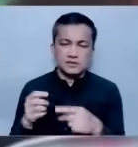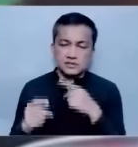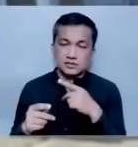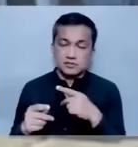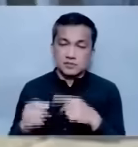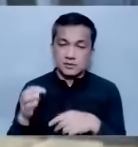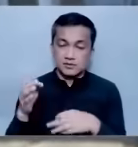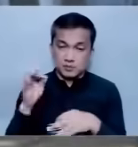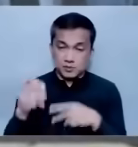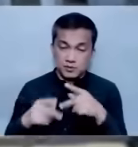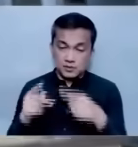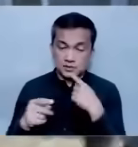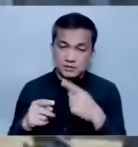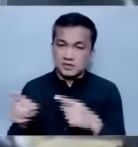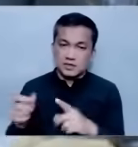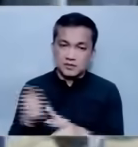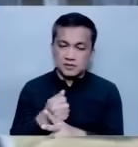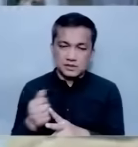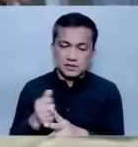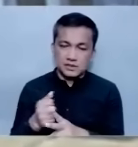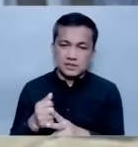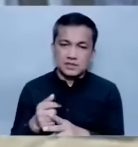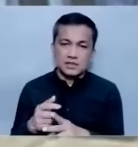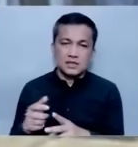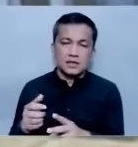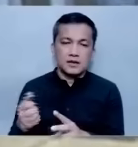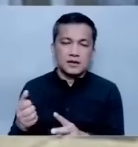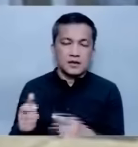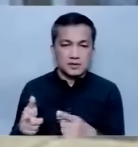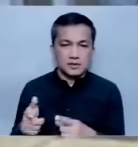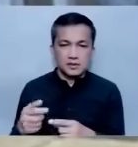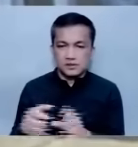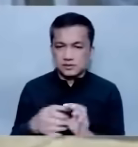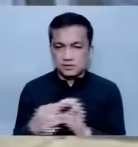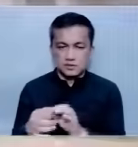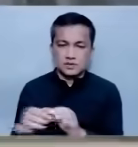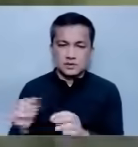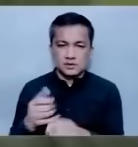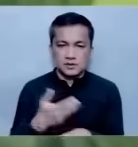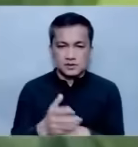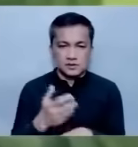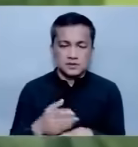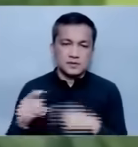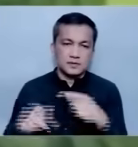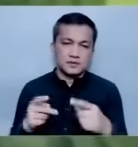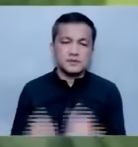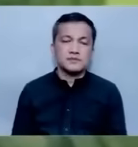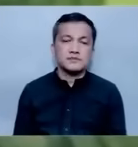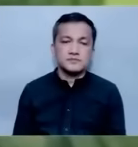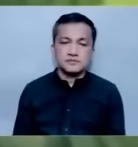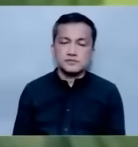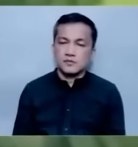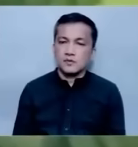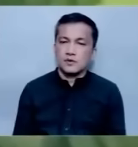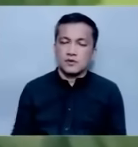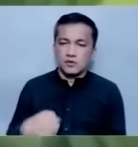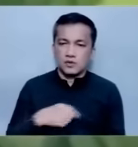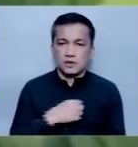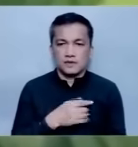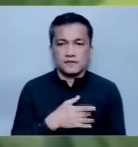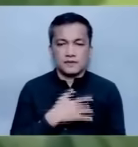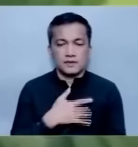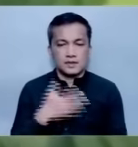violations. Hindi raw ito nalalayo sa kasulukuyang panggigipit sa mga mamamayan. We are somehow feeling the effects